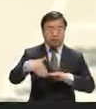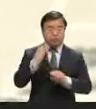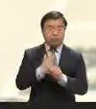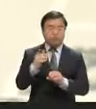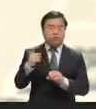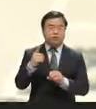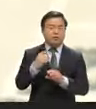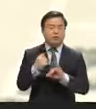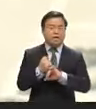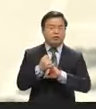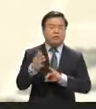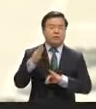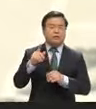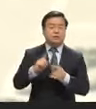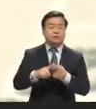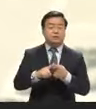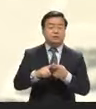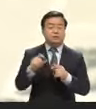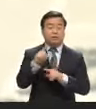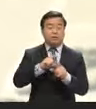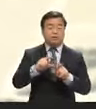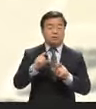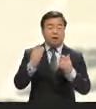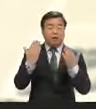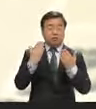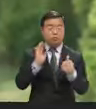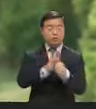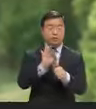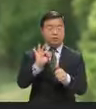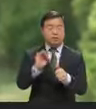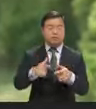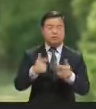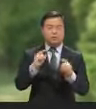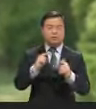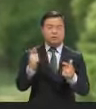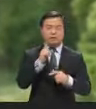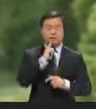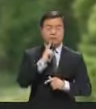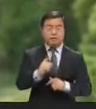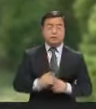교육부 장관에게 개선 방안을 마련하라고 통보했습니다. EBS 뉴스 이동현입니다.